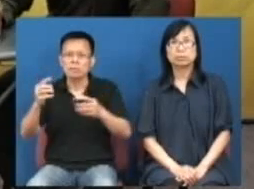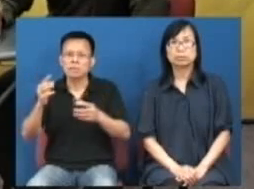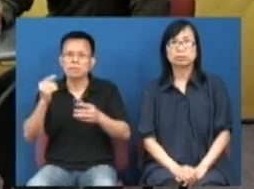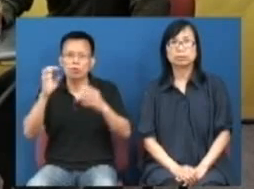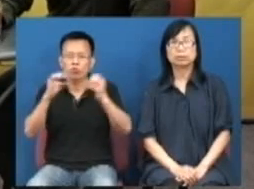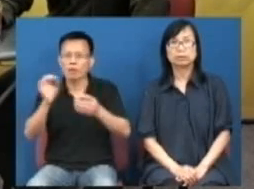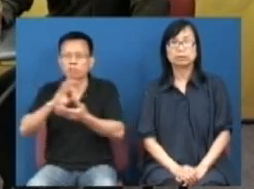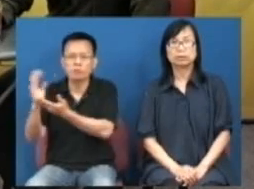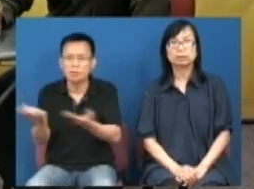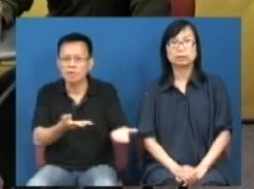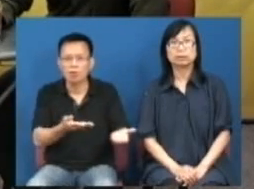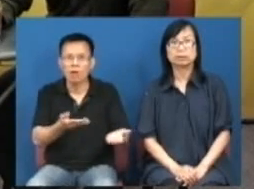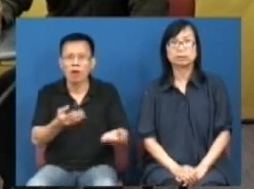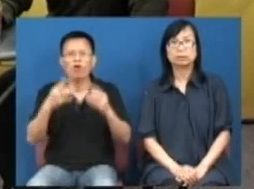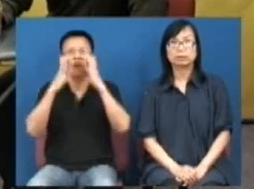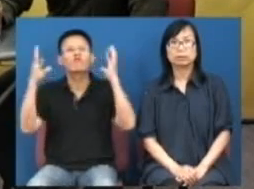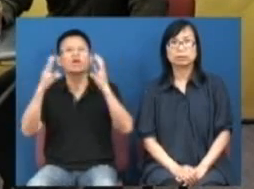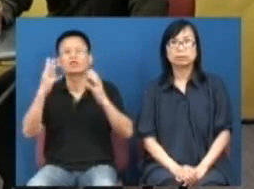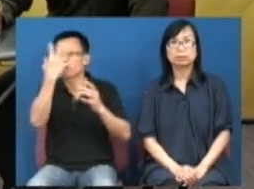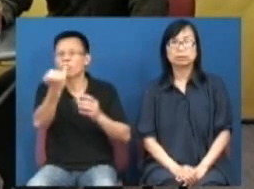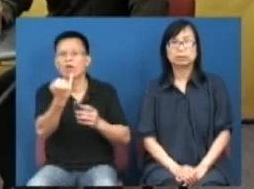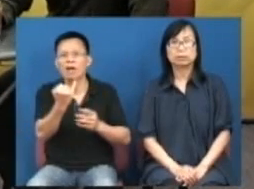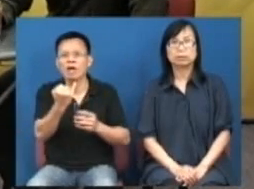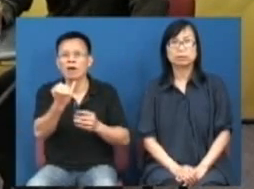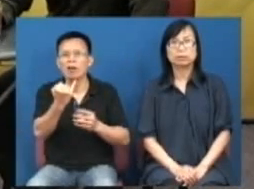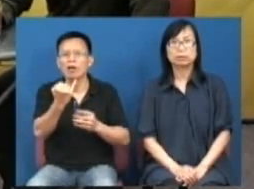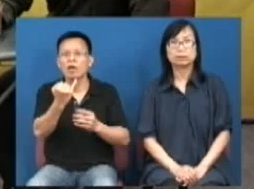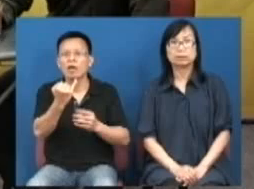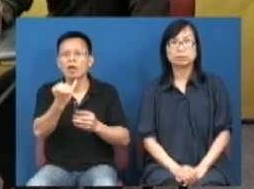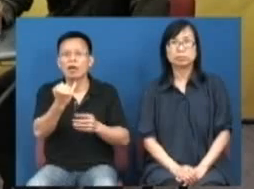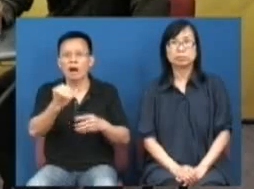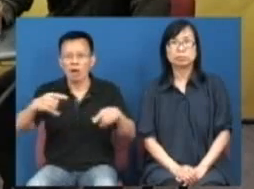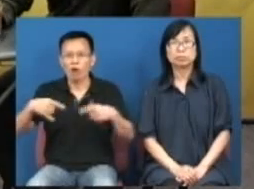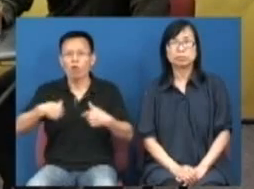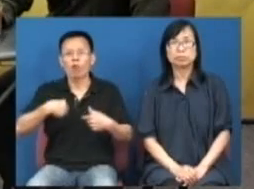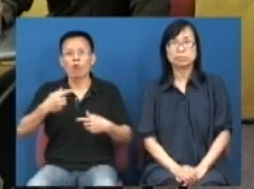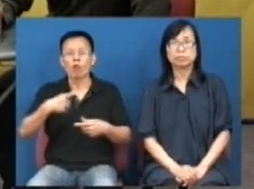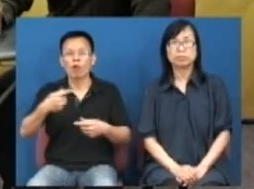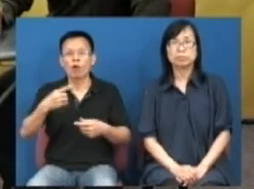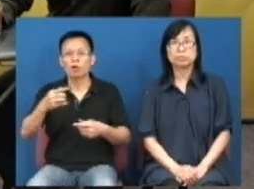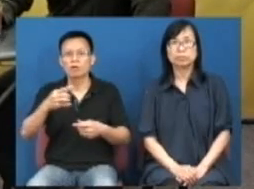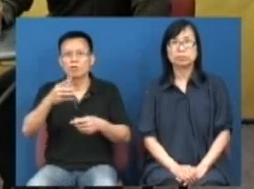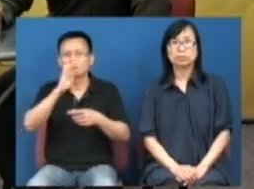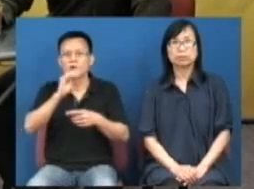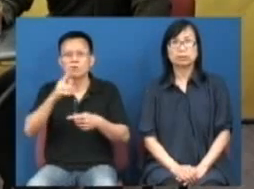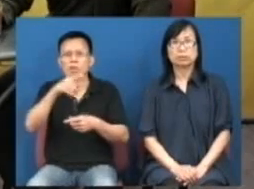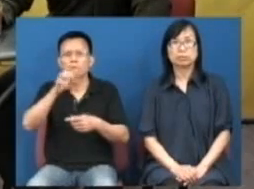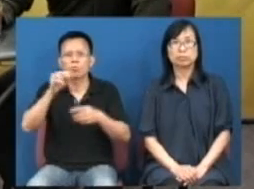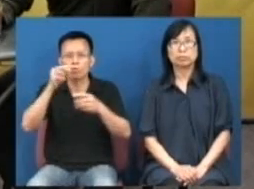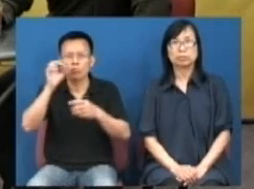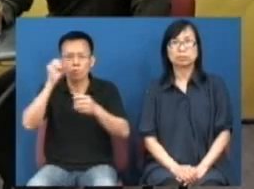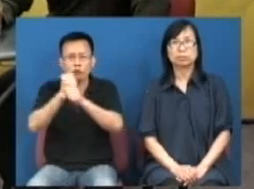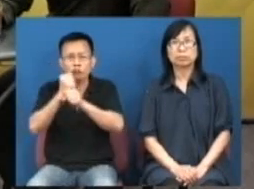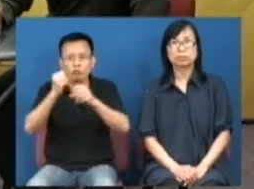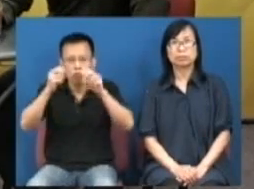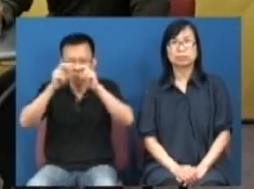鏡啊！而家諗白唔出得鏡啊？定係其他人意見比我意見大啊？你有冇做過調查？我哋亞TV嘅